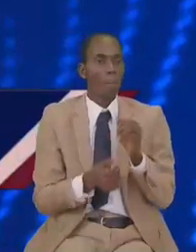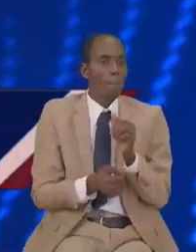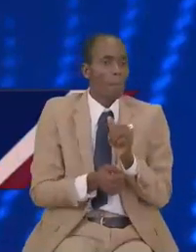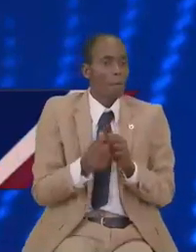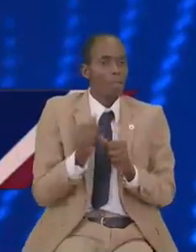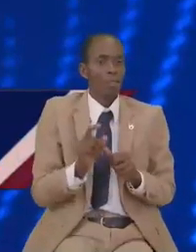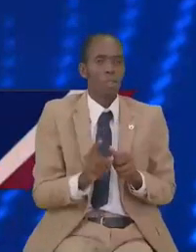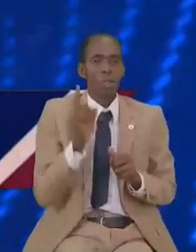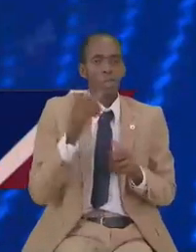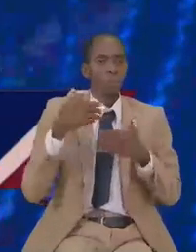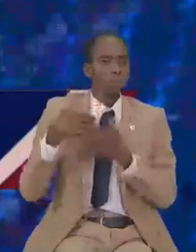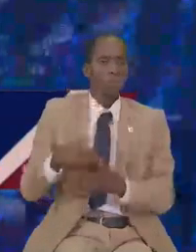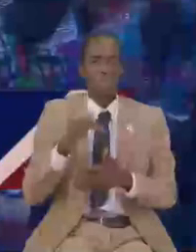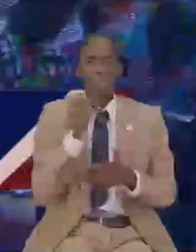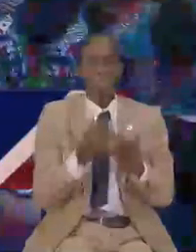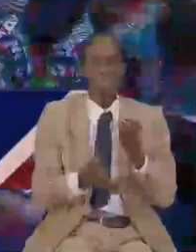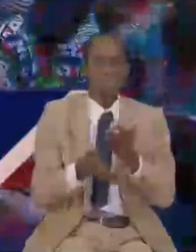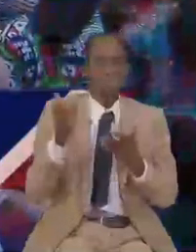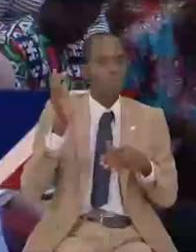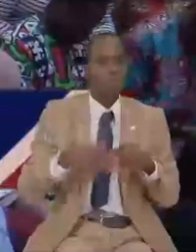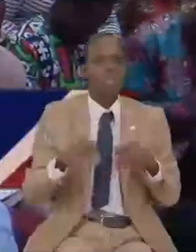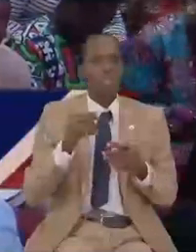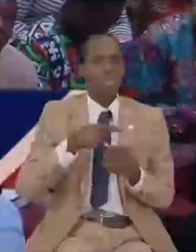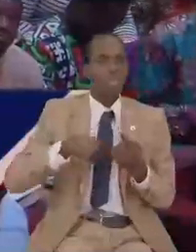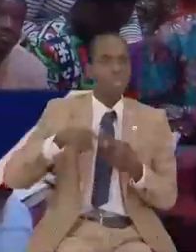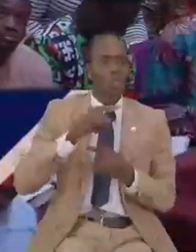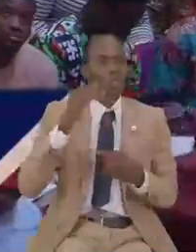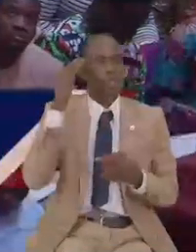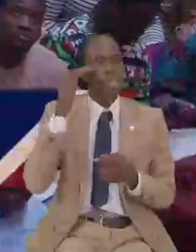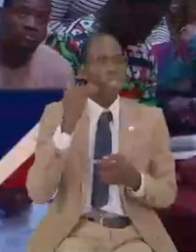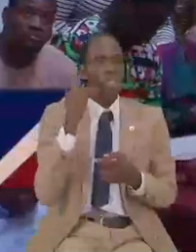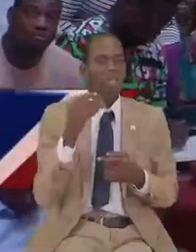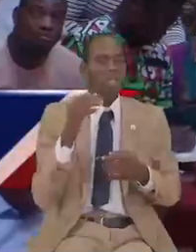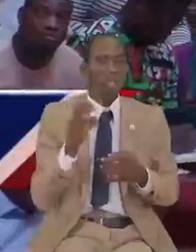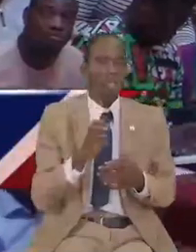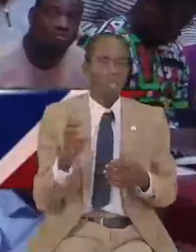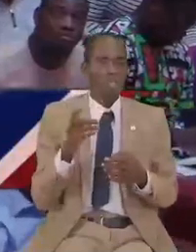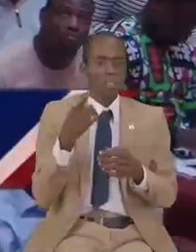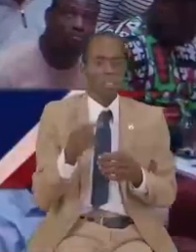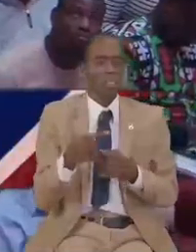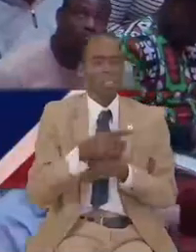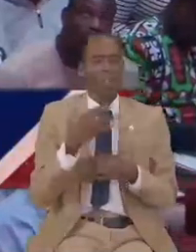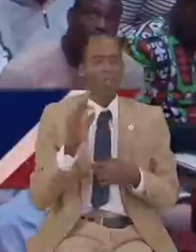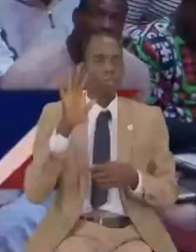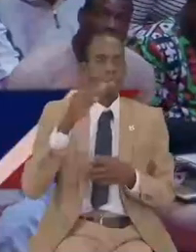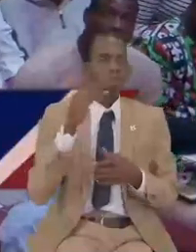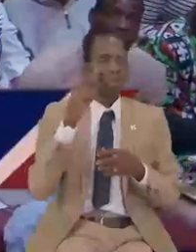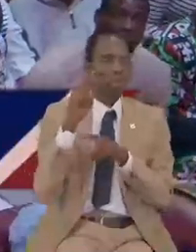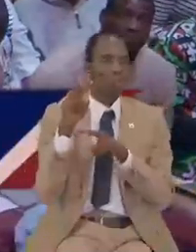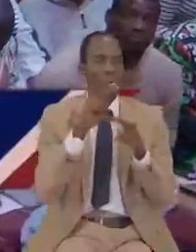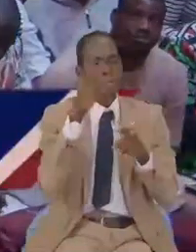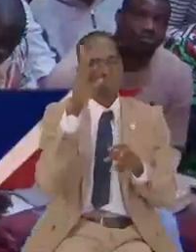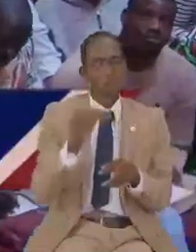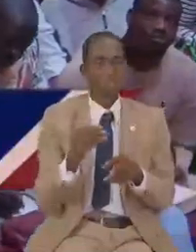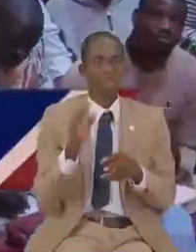buisson d'épines. Le jour annoncé par tes prophètes, ton châtiment approche. C'est alors qu'ils